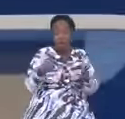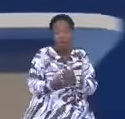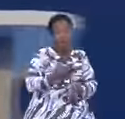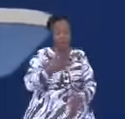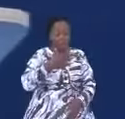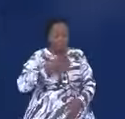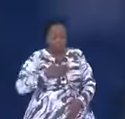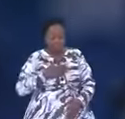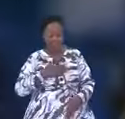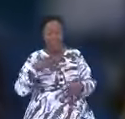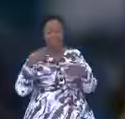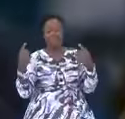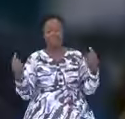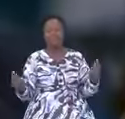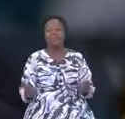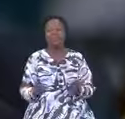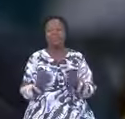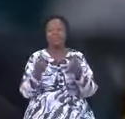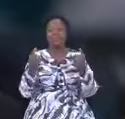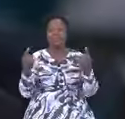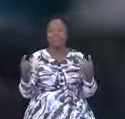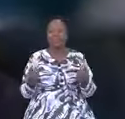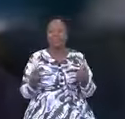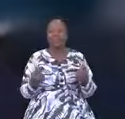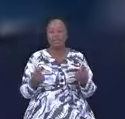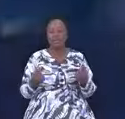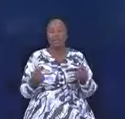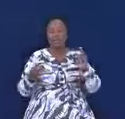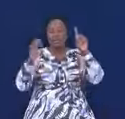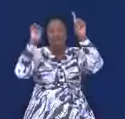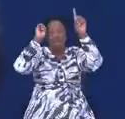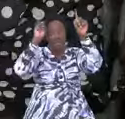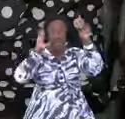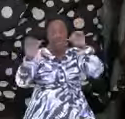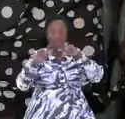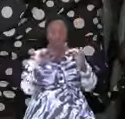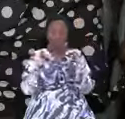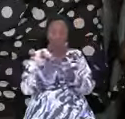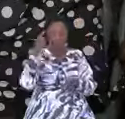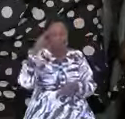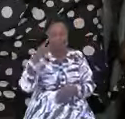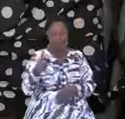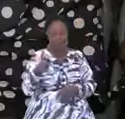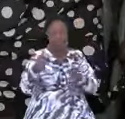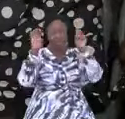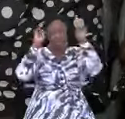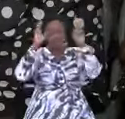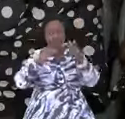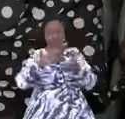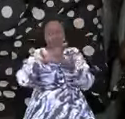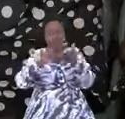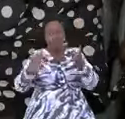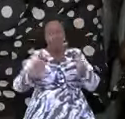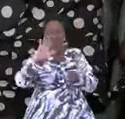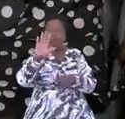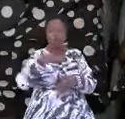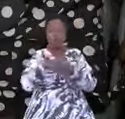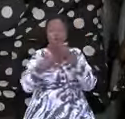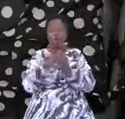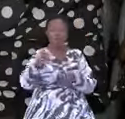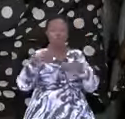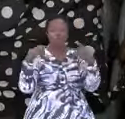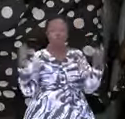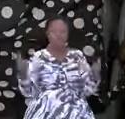il le fera il va ôter tout péché et même aucun âge